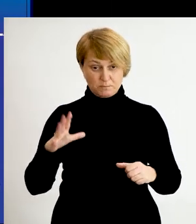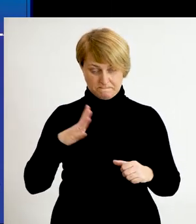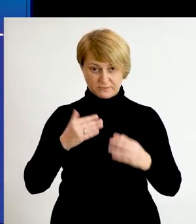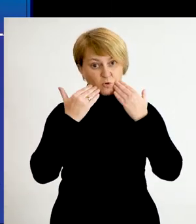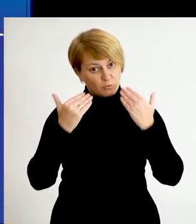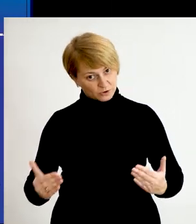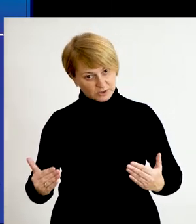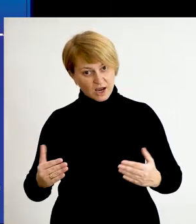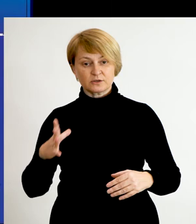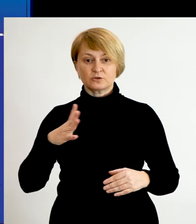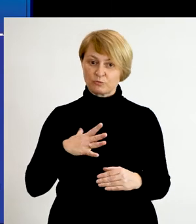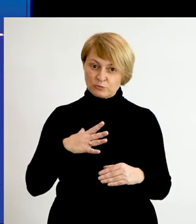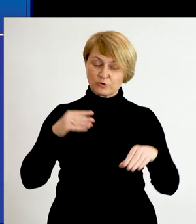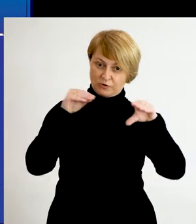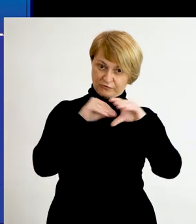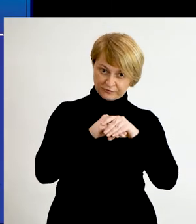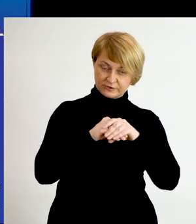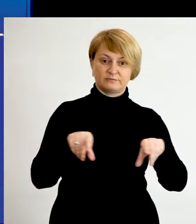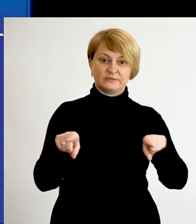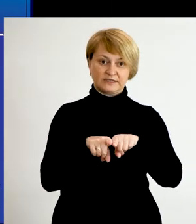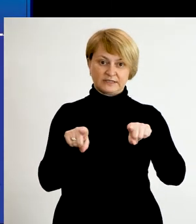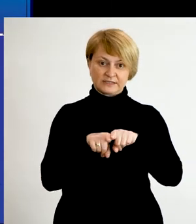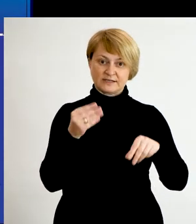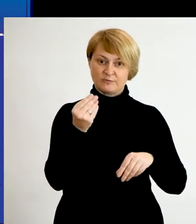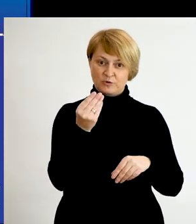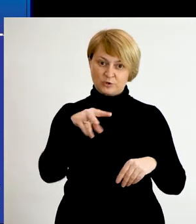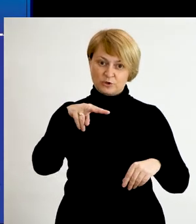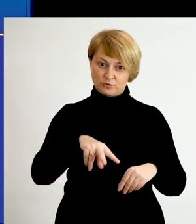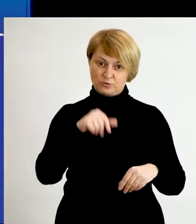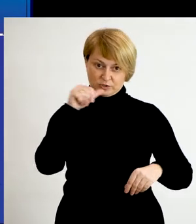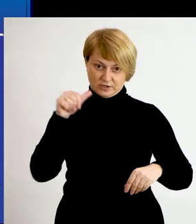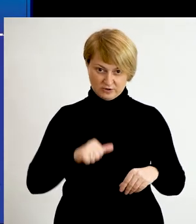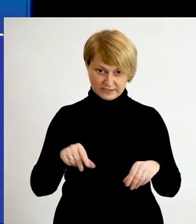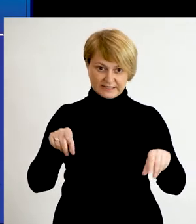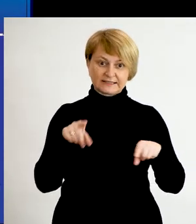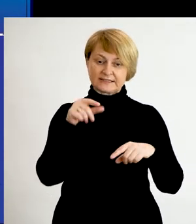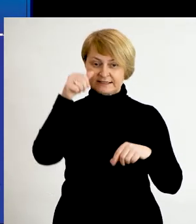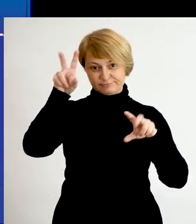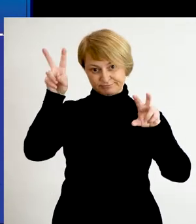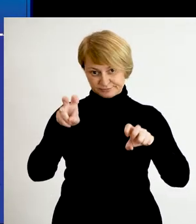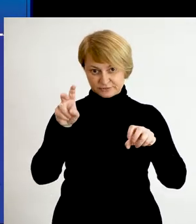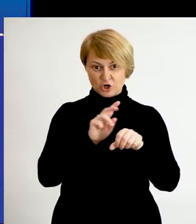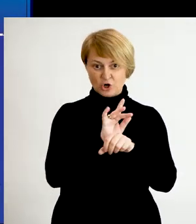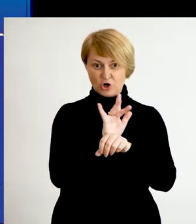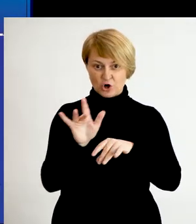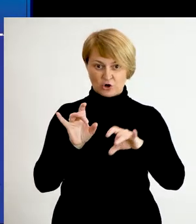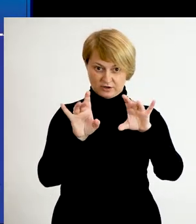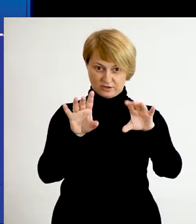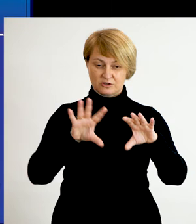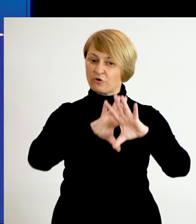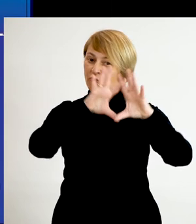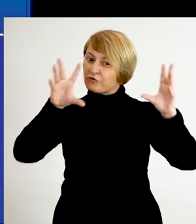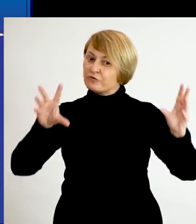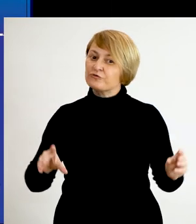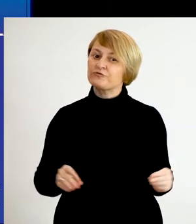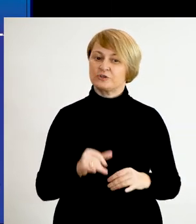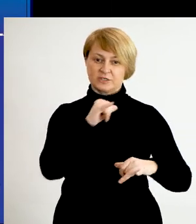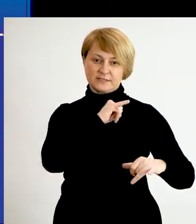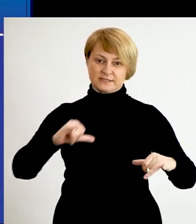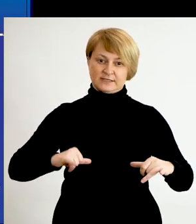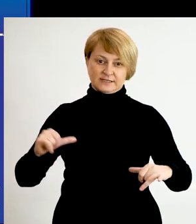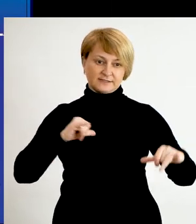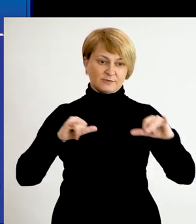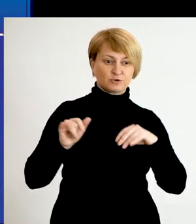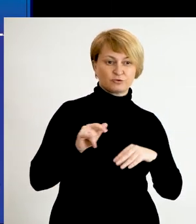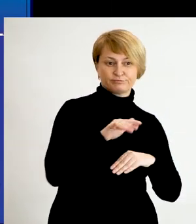Tylko należy pamiętać, że to były również pieniądze unijne, tak zwane covidowe. Pieniądze, które trafiły do wszystkich samorządów, to były pieniądze oparte